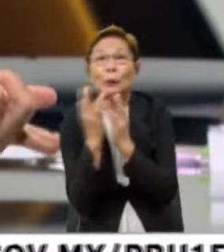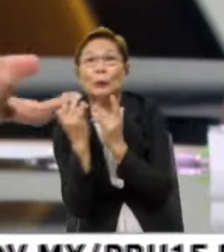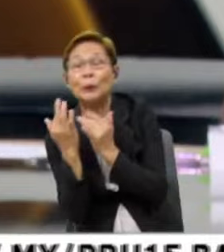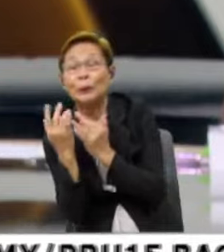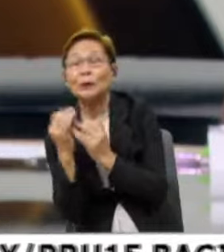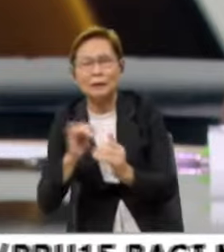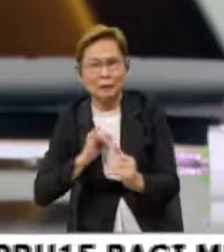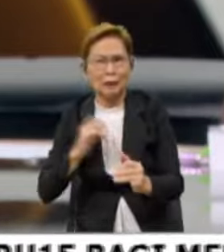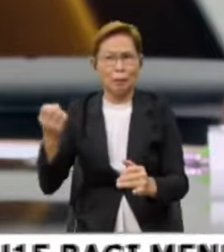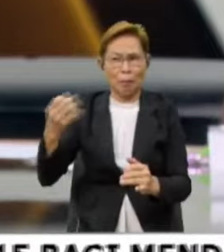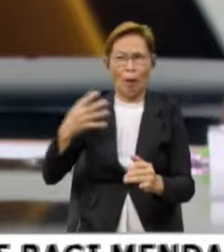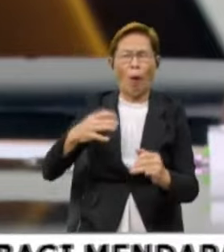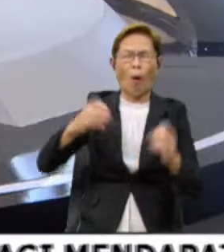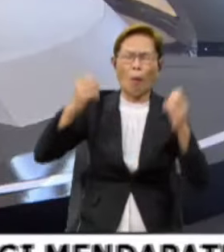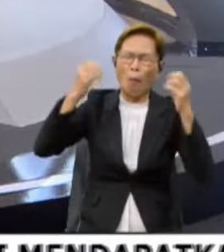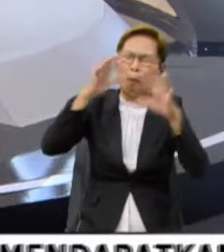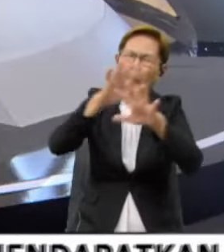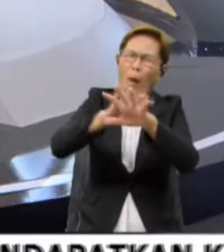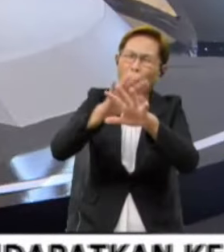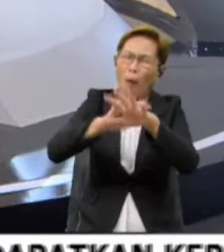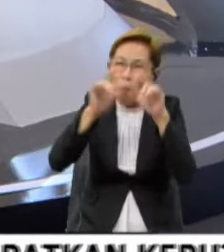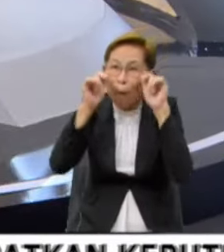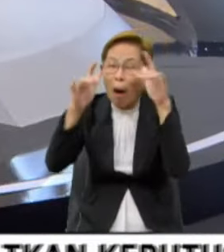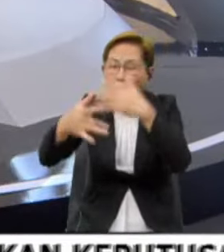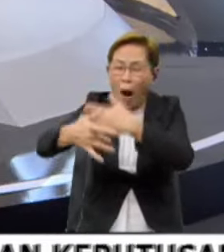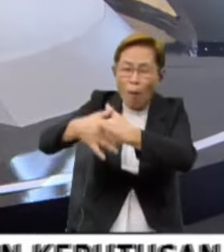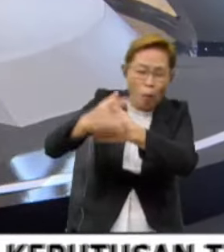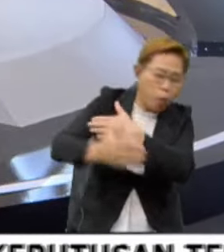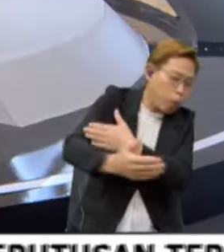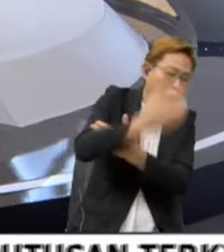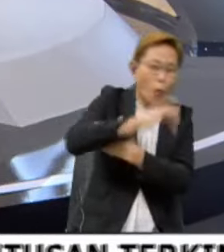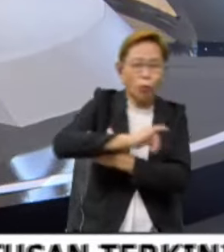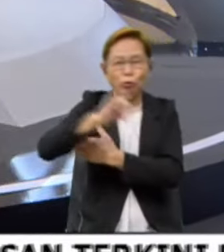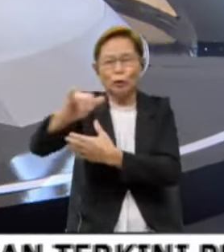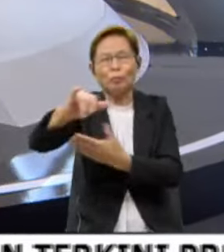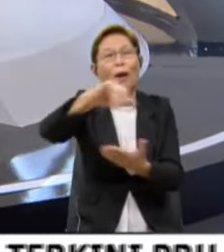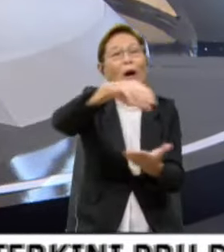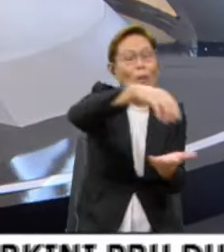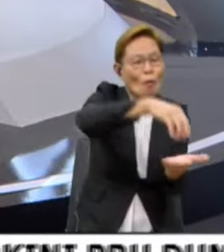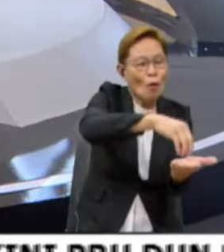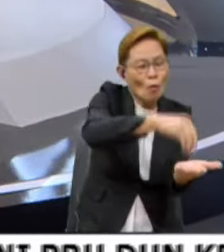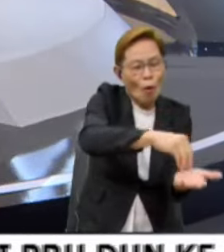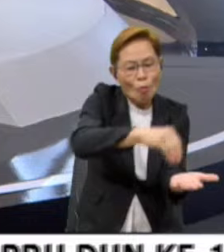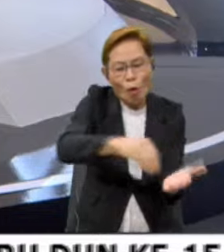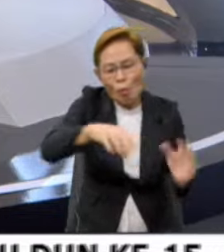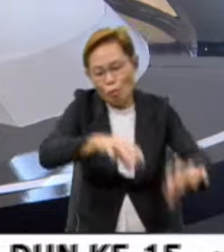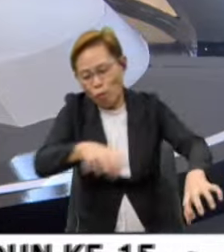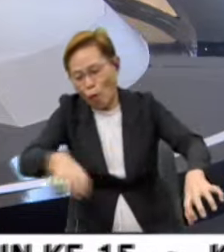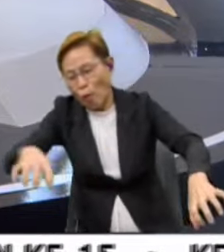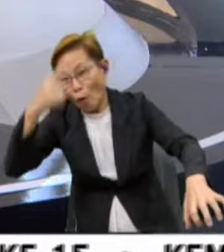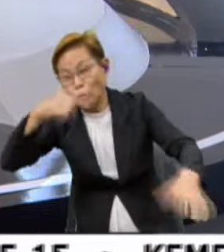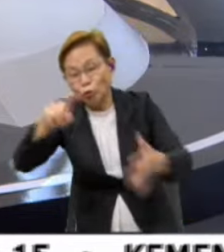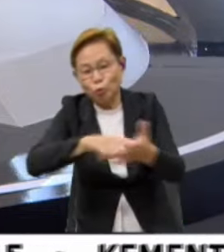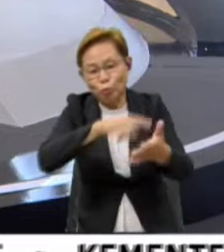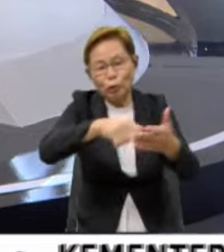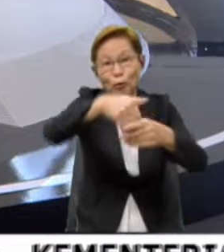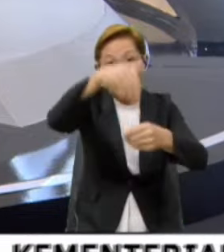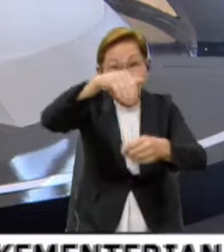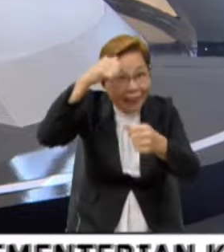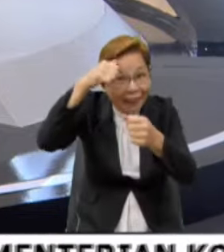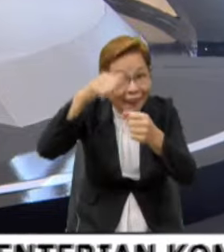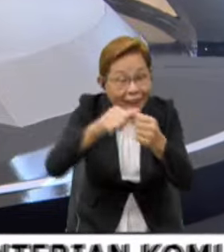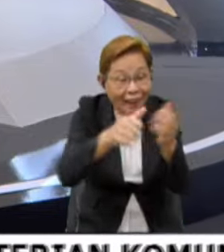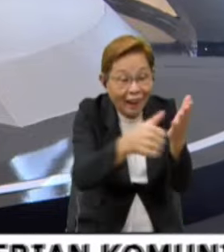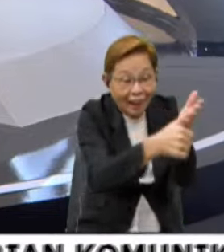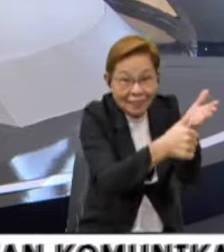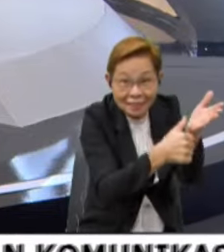ramai juga telah bangun pagi sebenarnya untuk ke lokasi jangan lupa dan